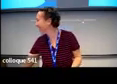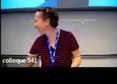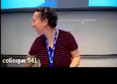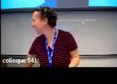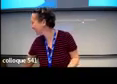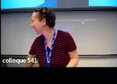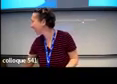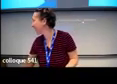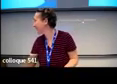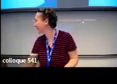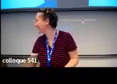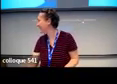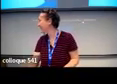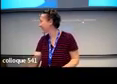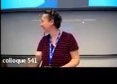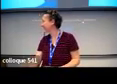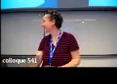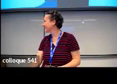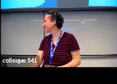dû...